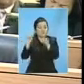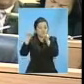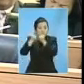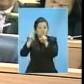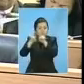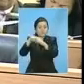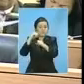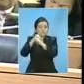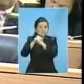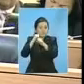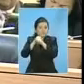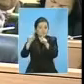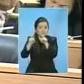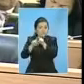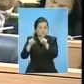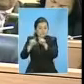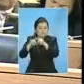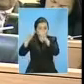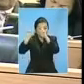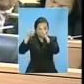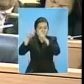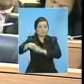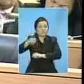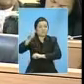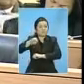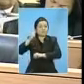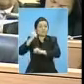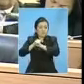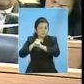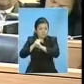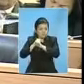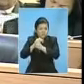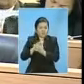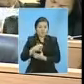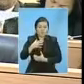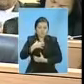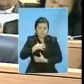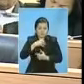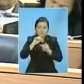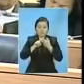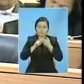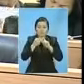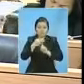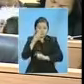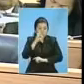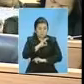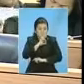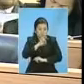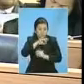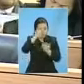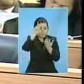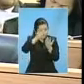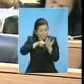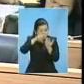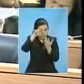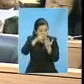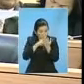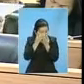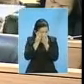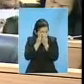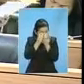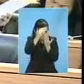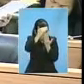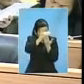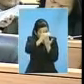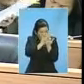กเกล้าเท่าไหร่เพราะไม่ใช่เรื่องใหม่ดิฉันอยากให้เพื่อนสมาชิกทุกท่านค่ะท่านประธานได้อ่านโดยละเอียดว่า